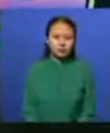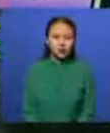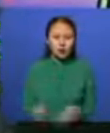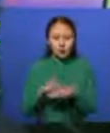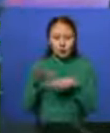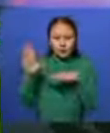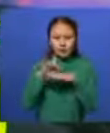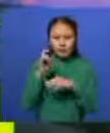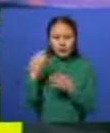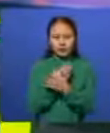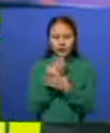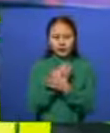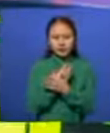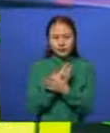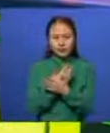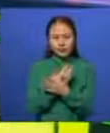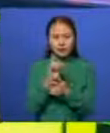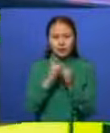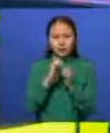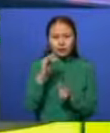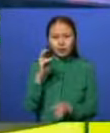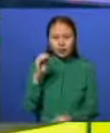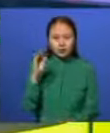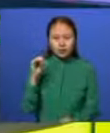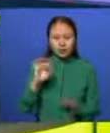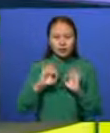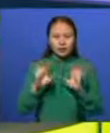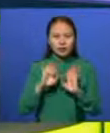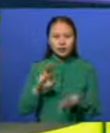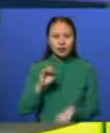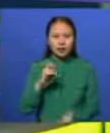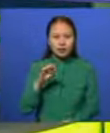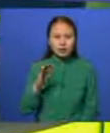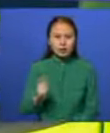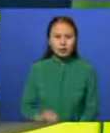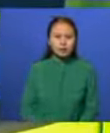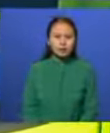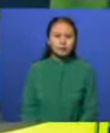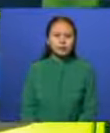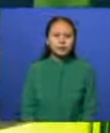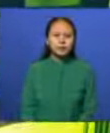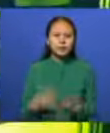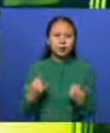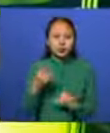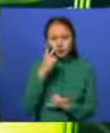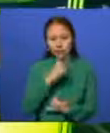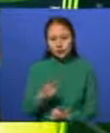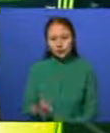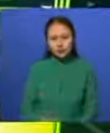Кеш жарық хабар арнасында жаңалықтар. Студияда сурдо аудармашы Жанбота Сәрсенбаева және мен Асиля Акбарова қазір